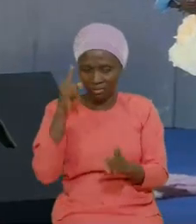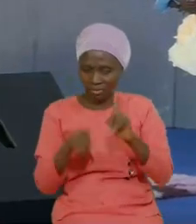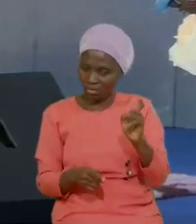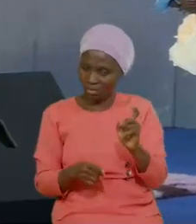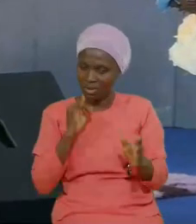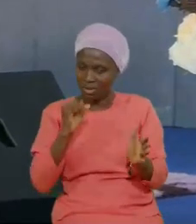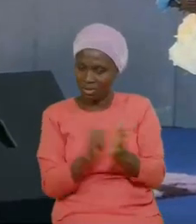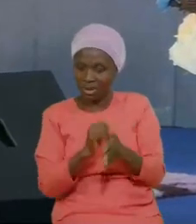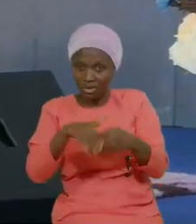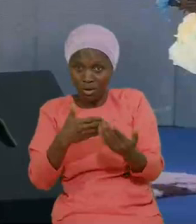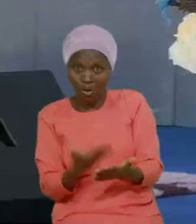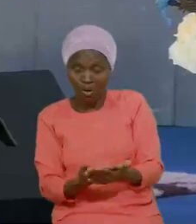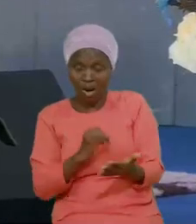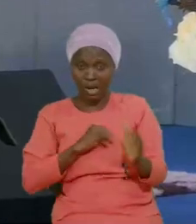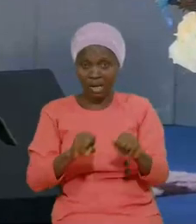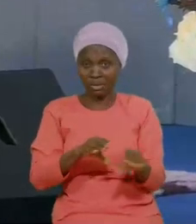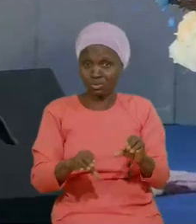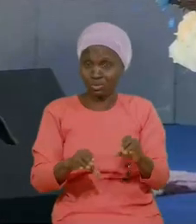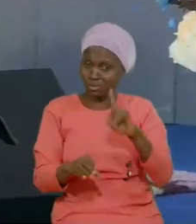Ça, c'est pour ça que je suis créé.